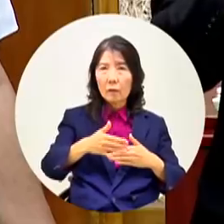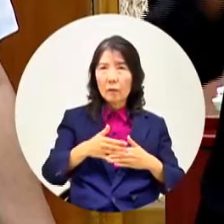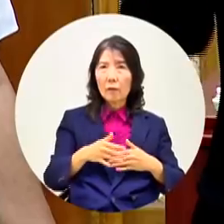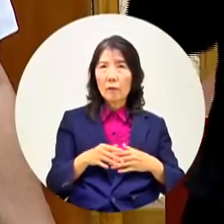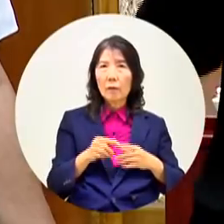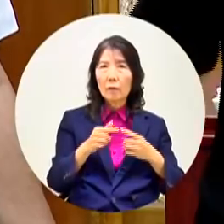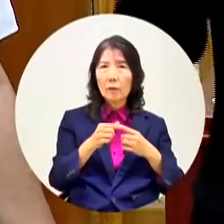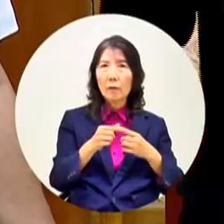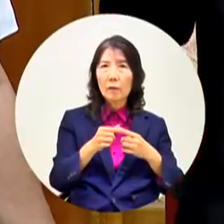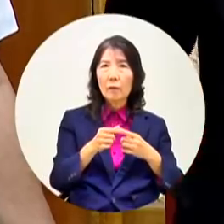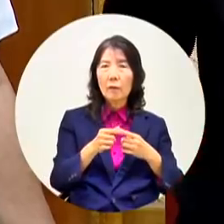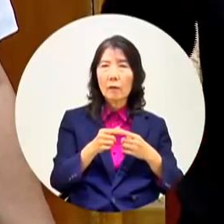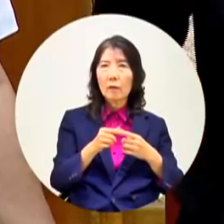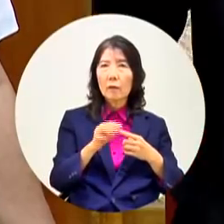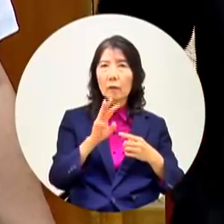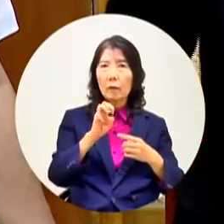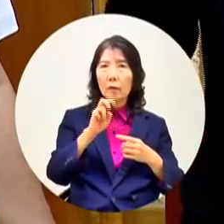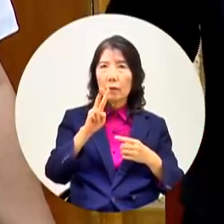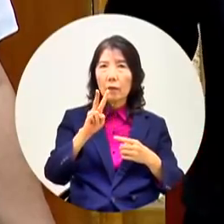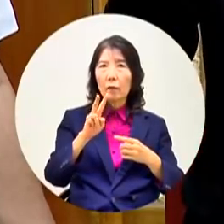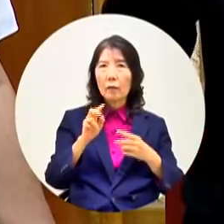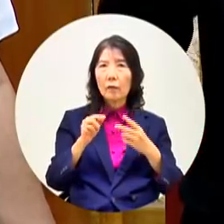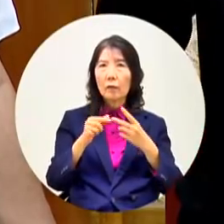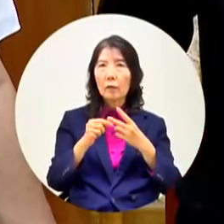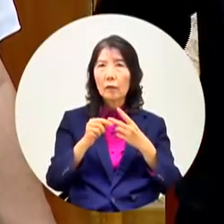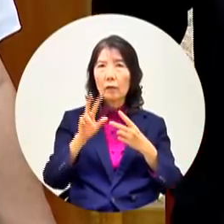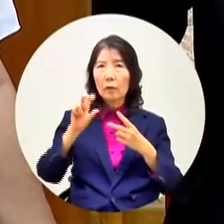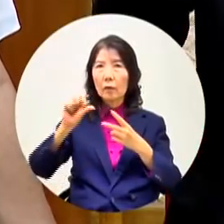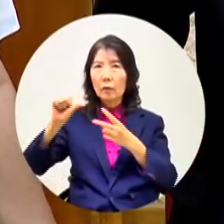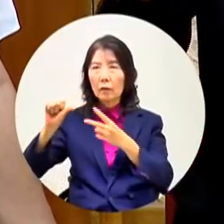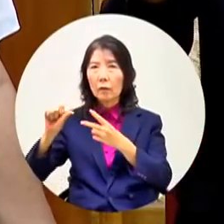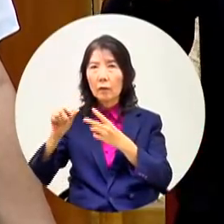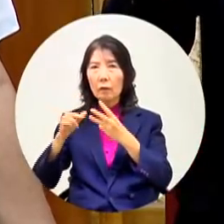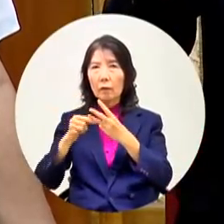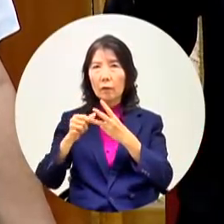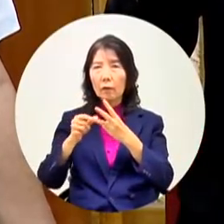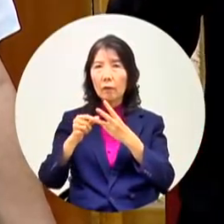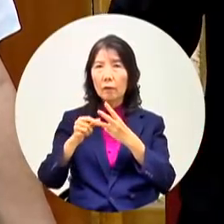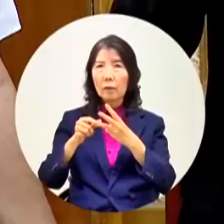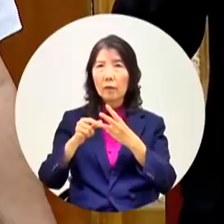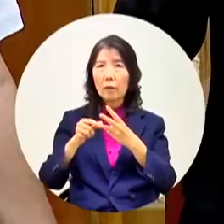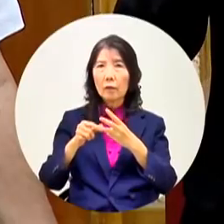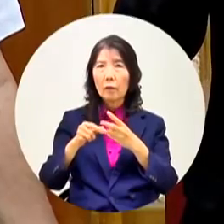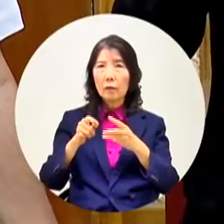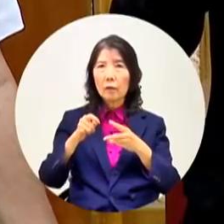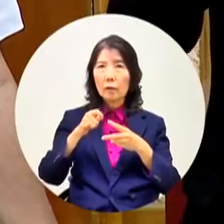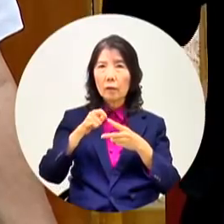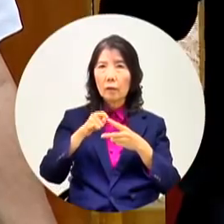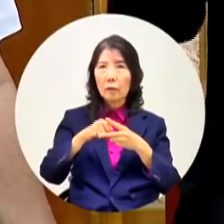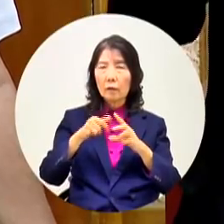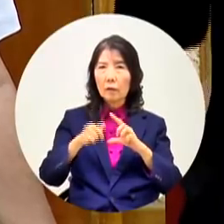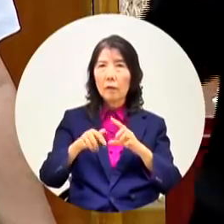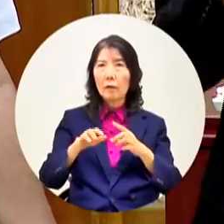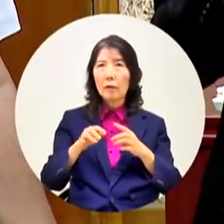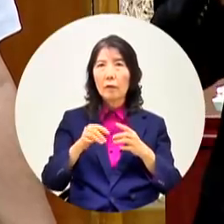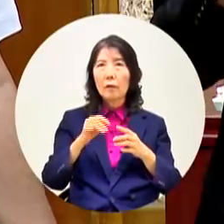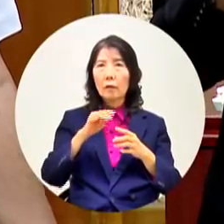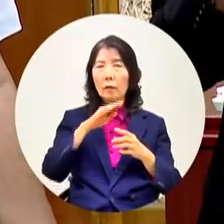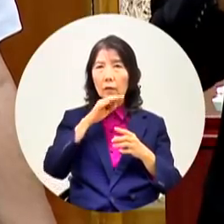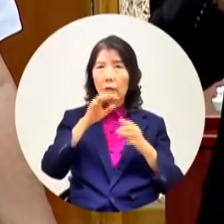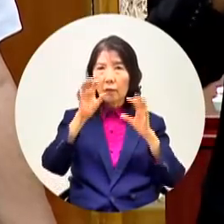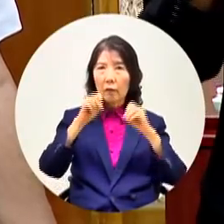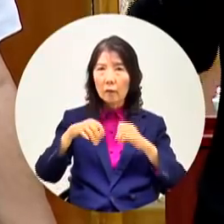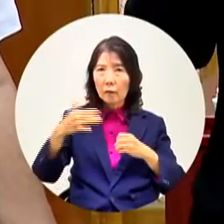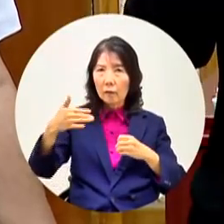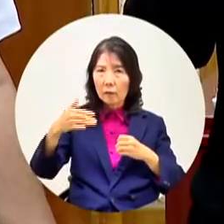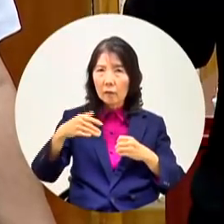是进度三十二，第二个工区是75，吼、哦、啊，第三个工区呢，等候嘛拆除了的时候，阮就会当来